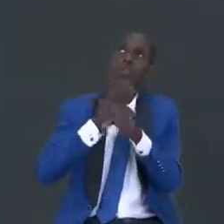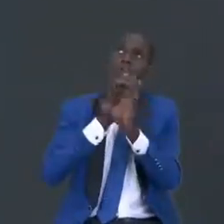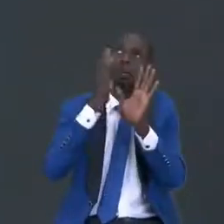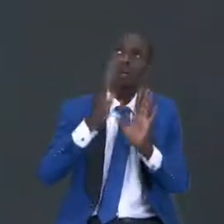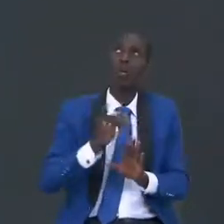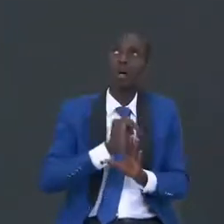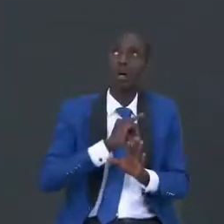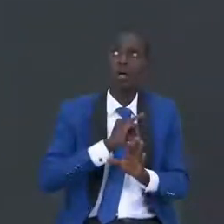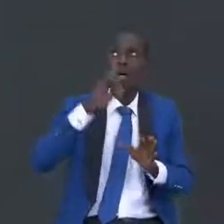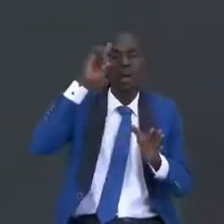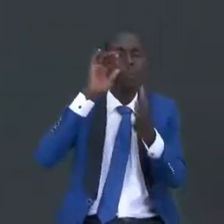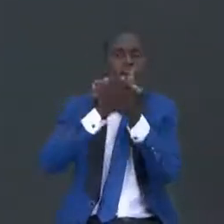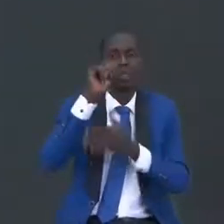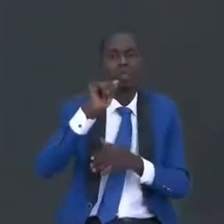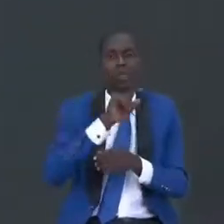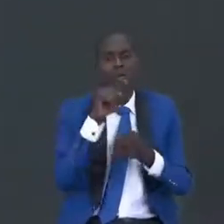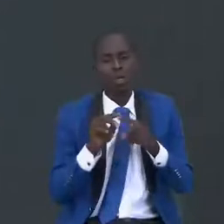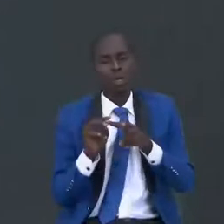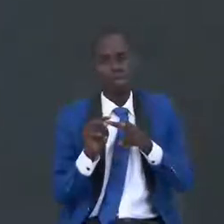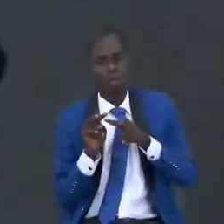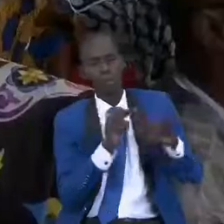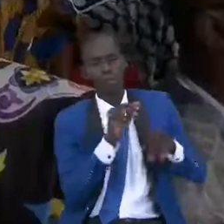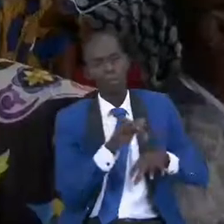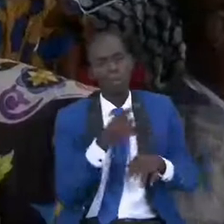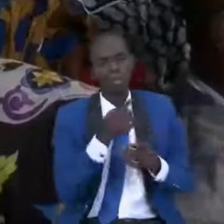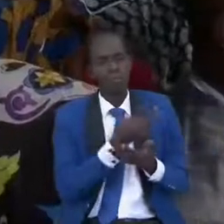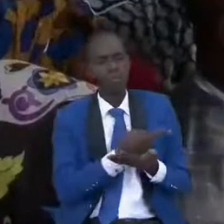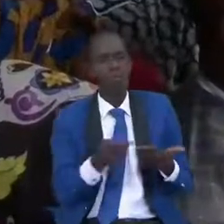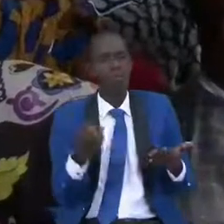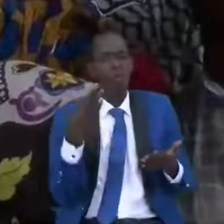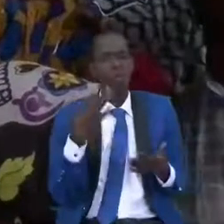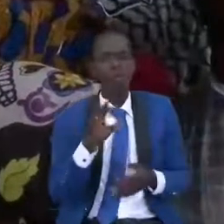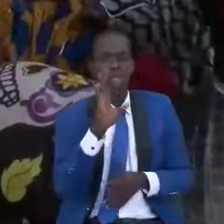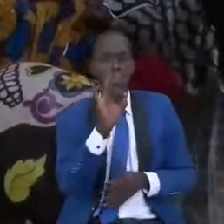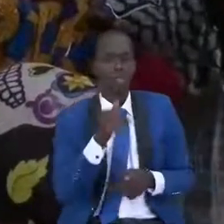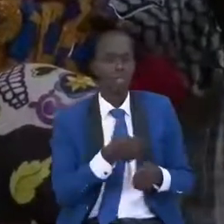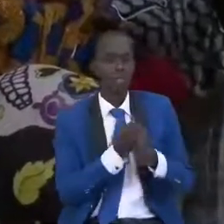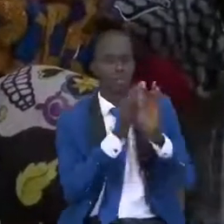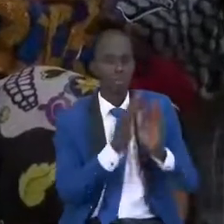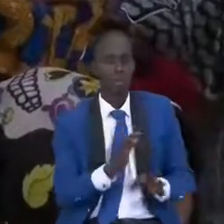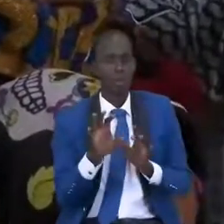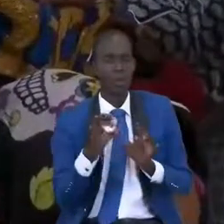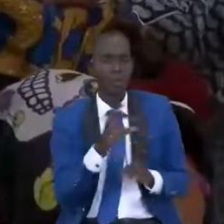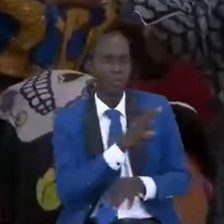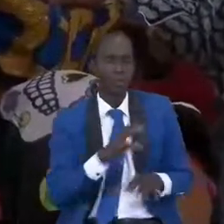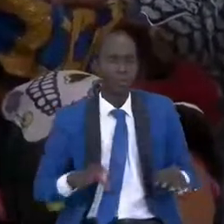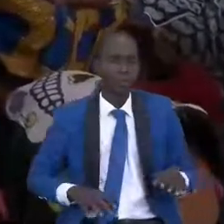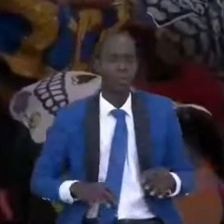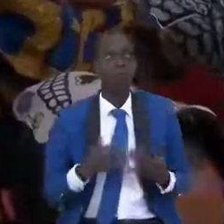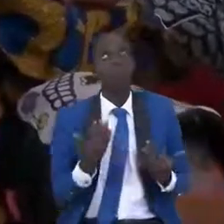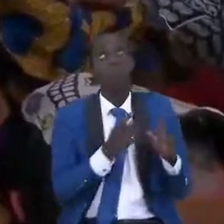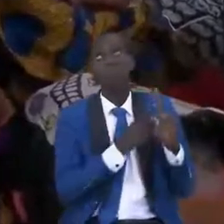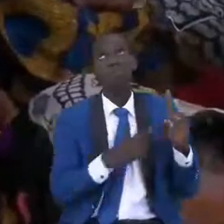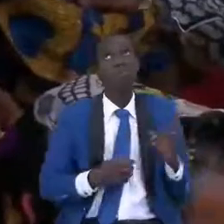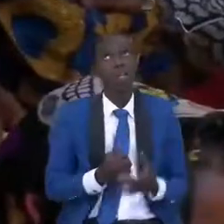quand je me rappelle l'échec des 9 disciples, aide, viens au secours de mon